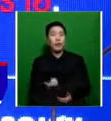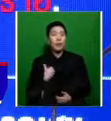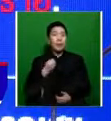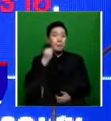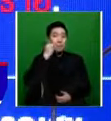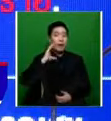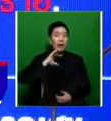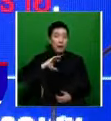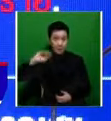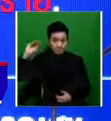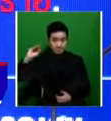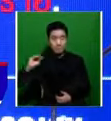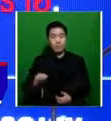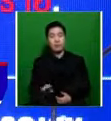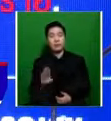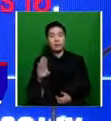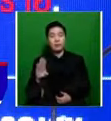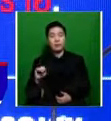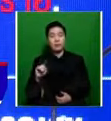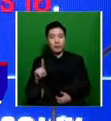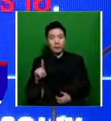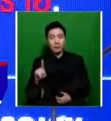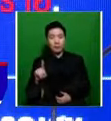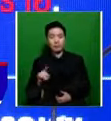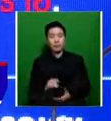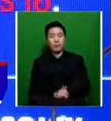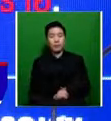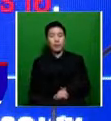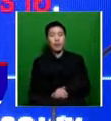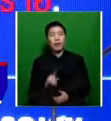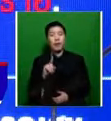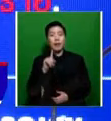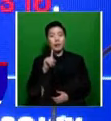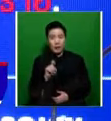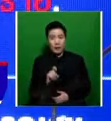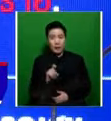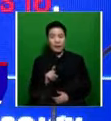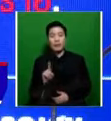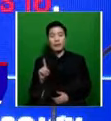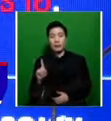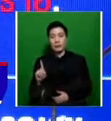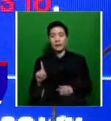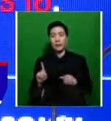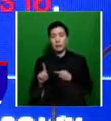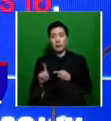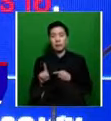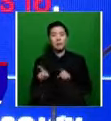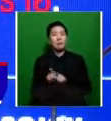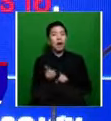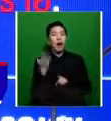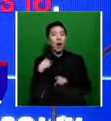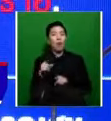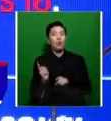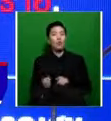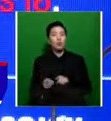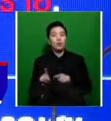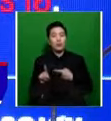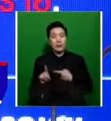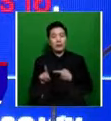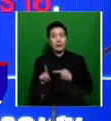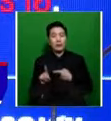แล้ว41รายแล้วก็ผู้เสียชีวิตก็ยังเป็น1รายเหมือนเดิมนะครับตัวเลข